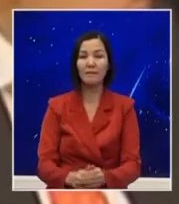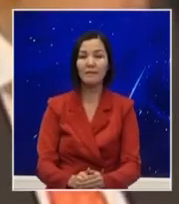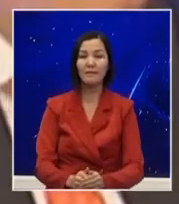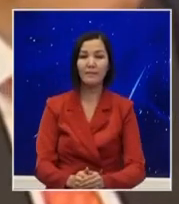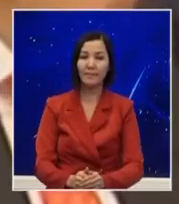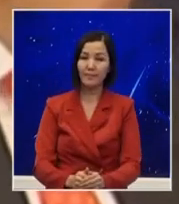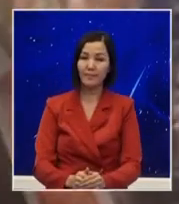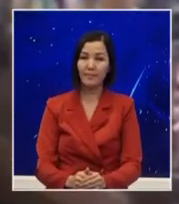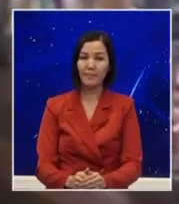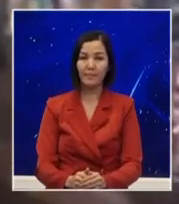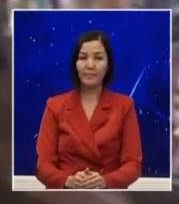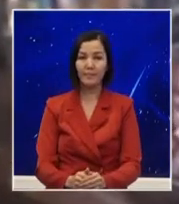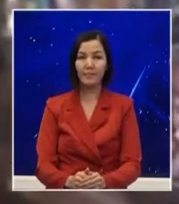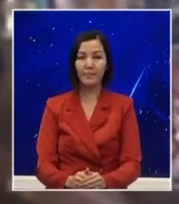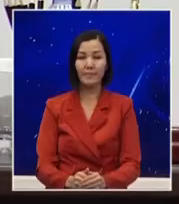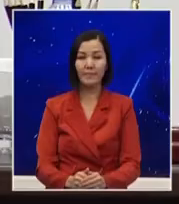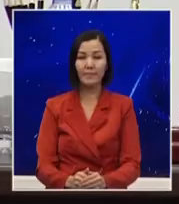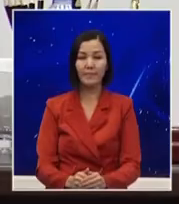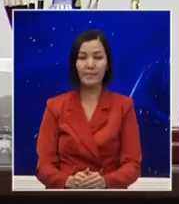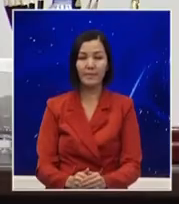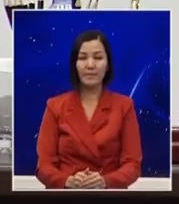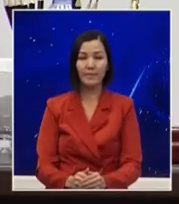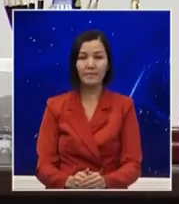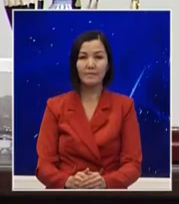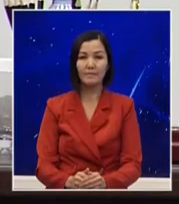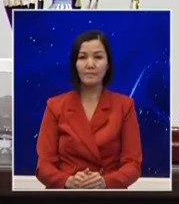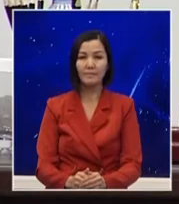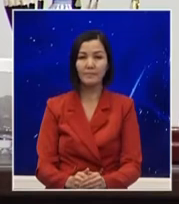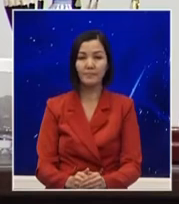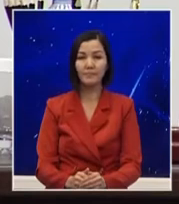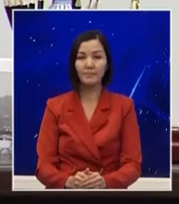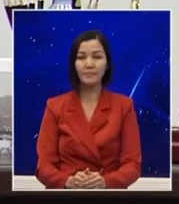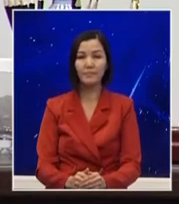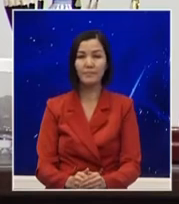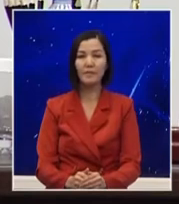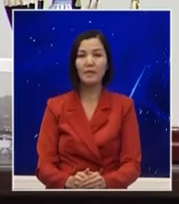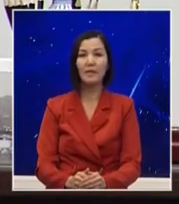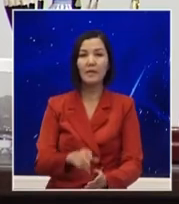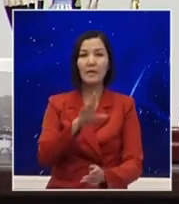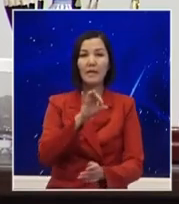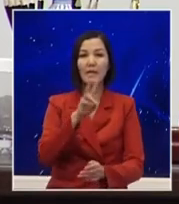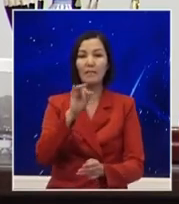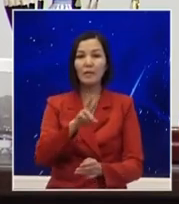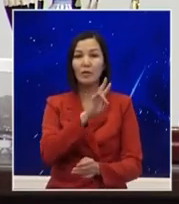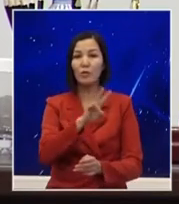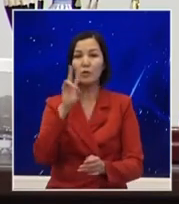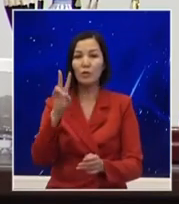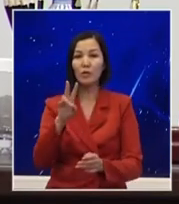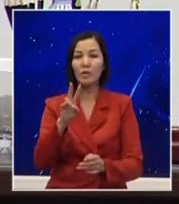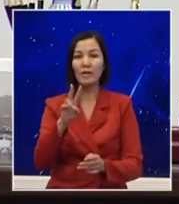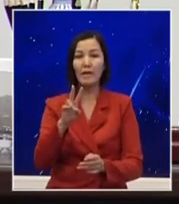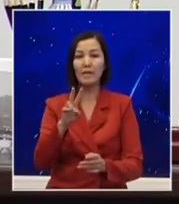что он принял такое решение, что центр Алматинской области... Өз басым елбасының үш ерек қасиетіне тәнті